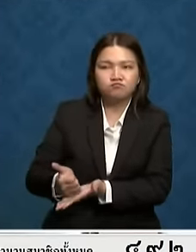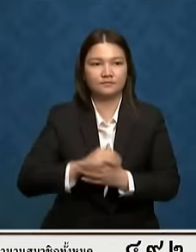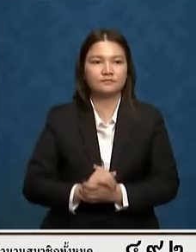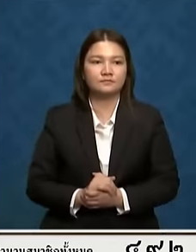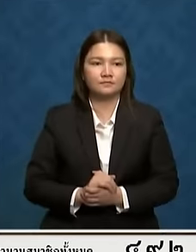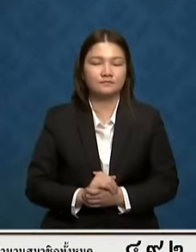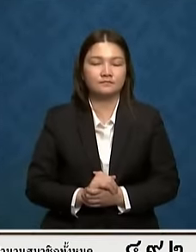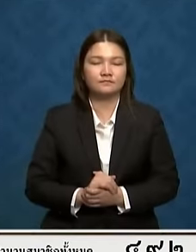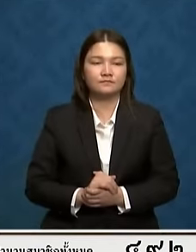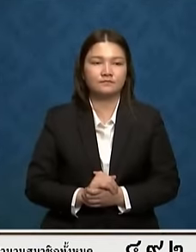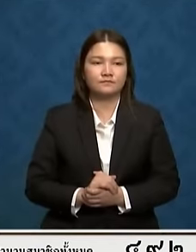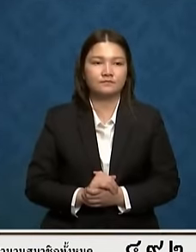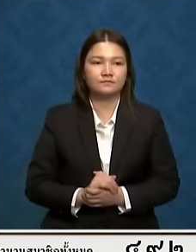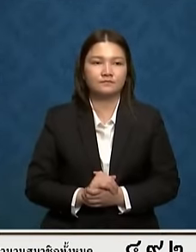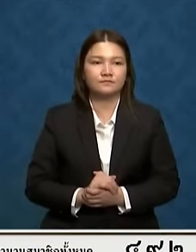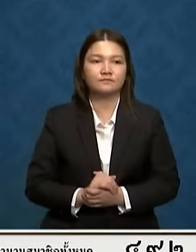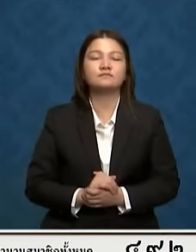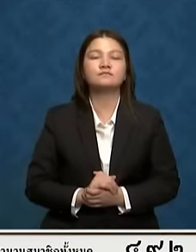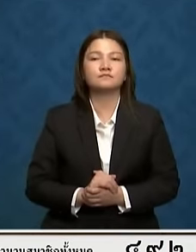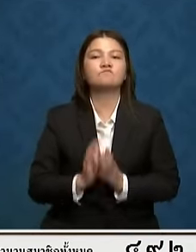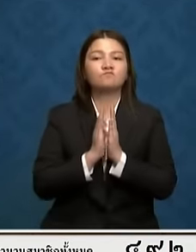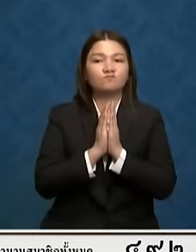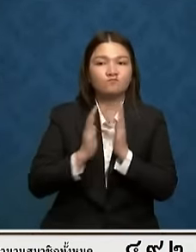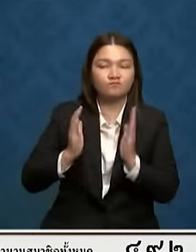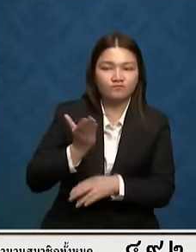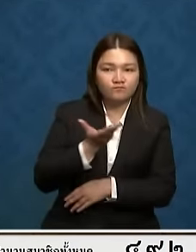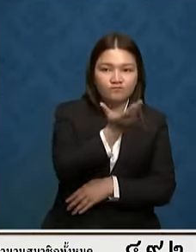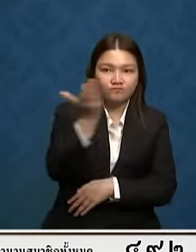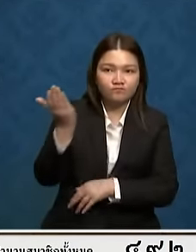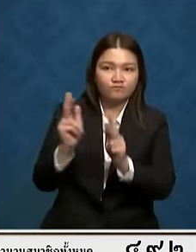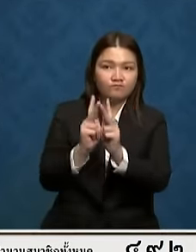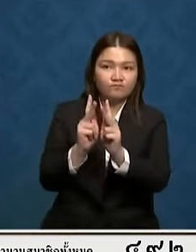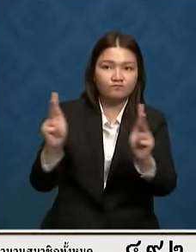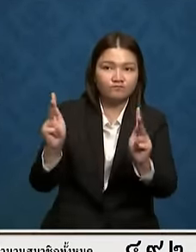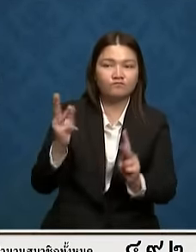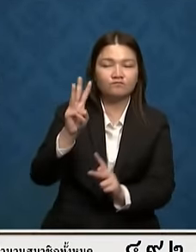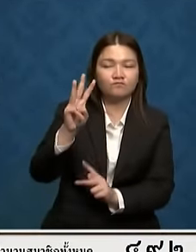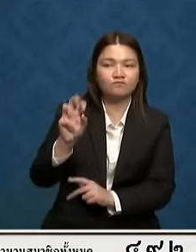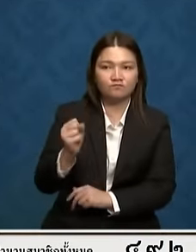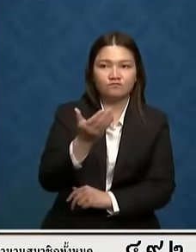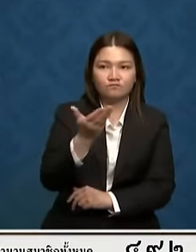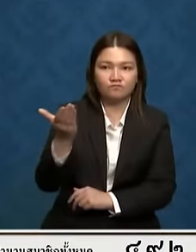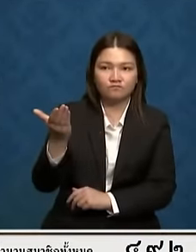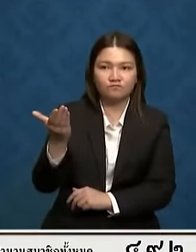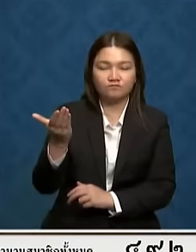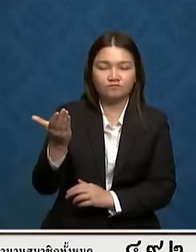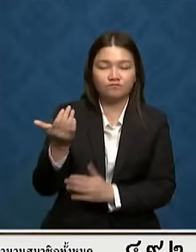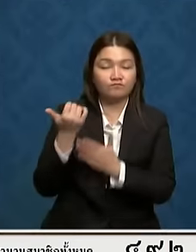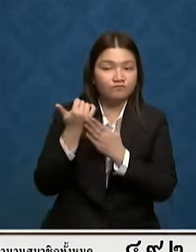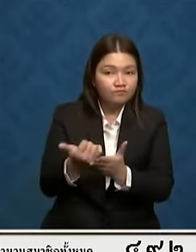ประธานอื่นดิฉันต้องขอขอบคุณคณะกรรมาธิการวิสามัญพิจารณา